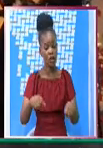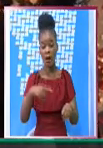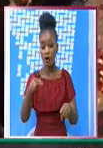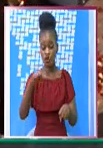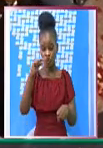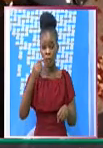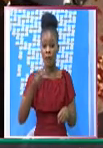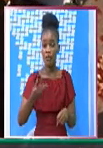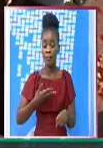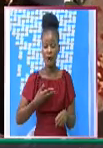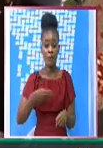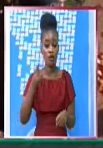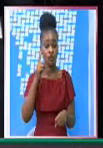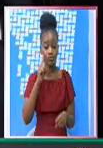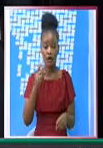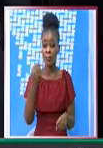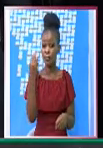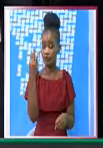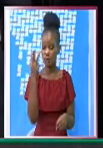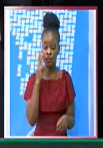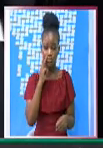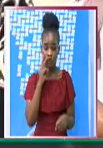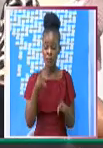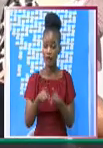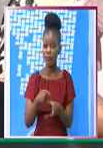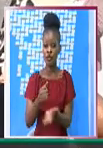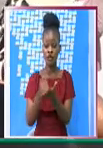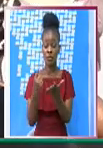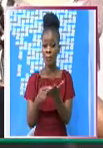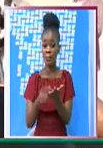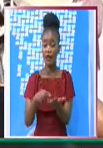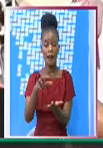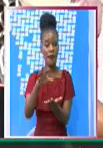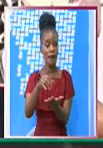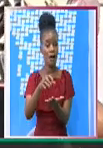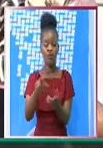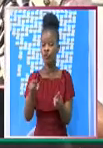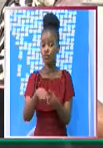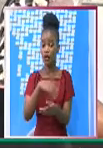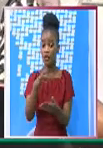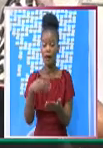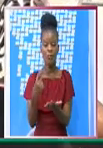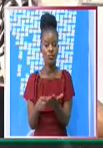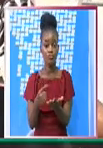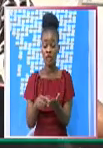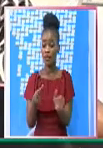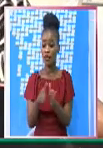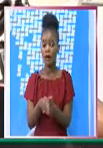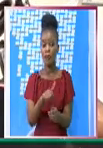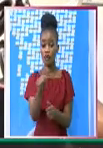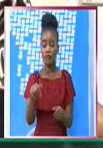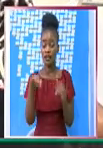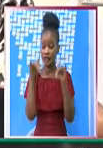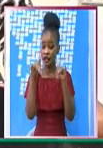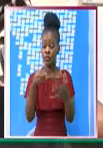katulina miliyoni emu si kintu ekinaataasa bannayuganda era omulanga gwe nkomekereza nago nti n'abayuganda abannayuganda abalala abali